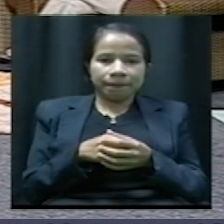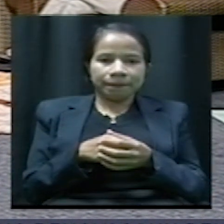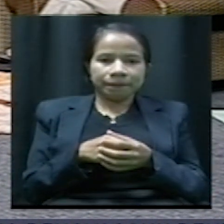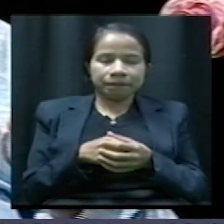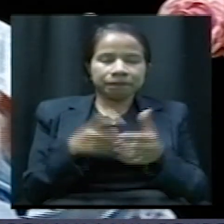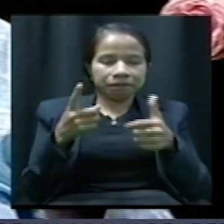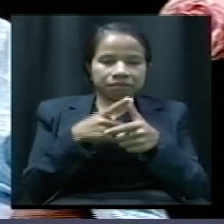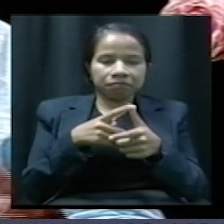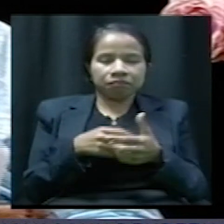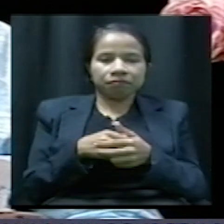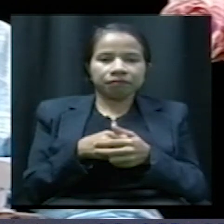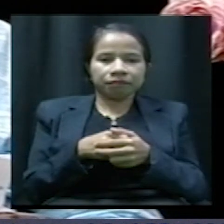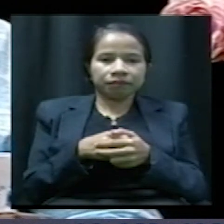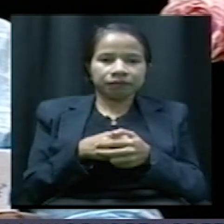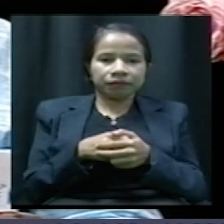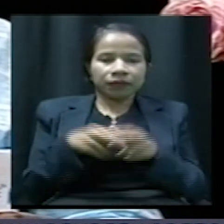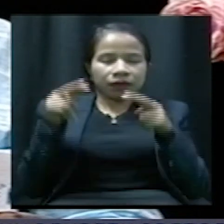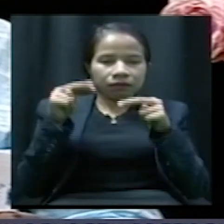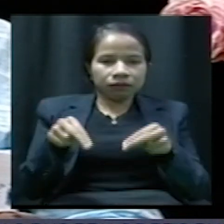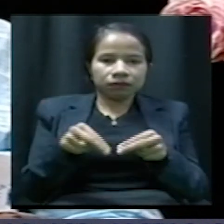pontos wa balu kan santu irme.